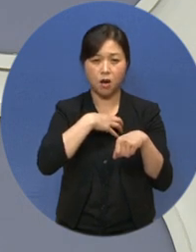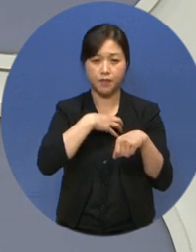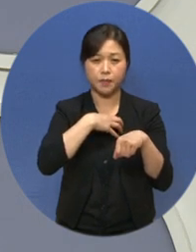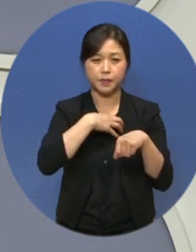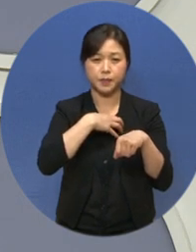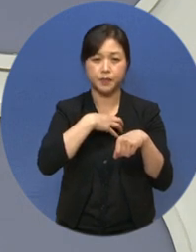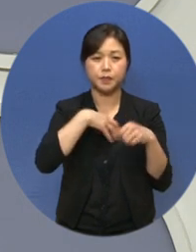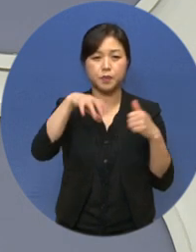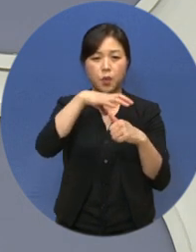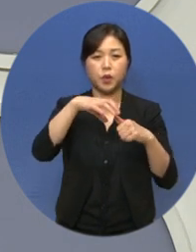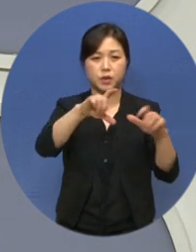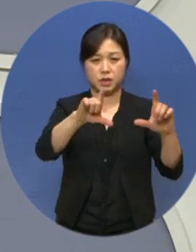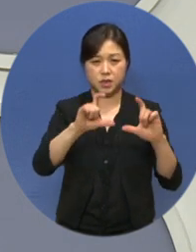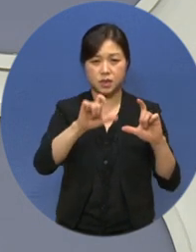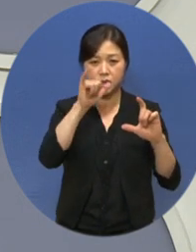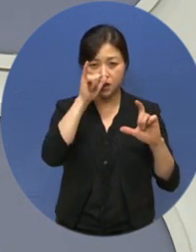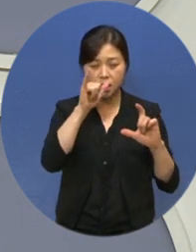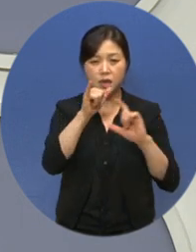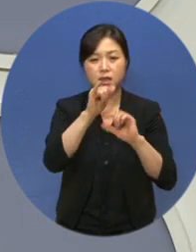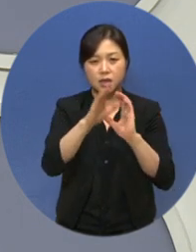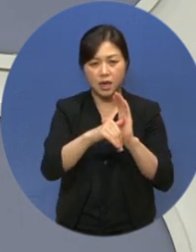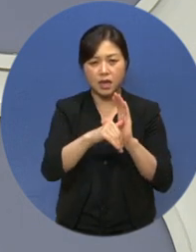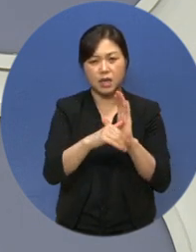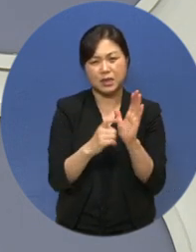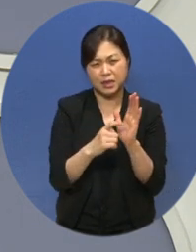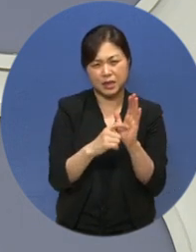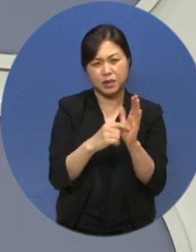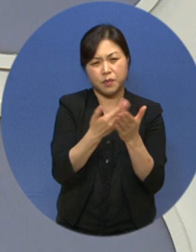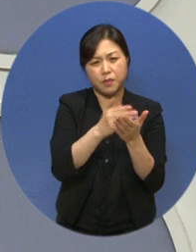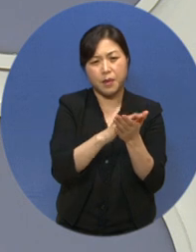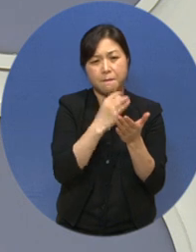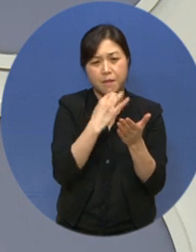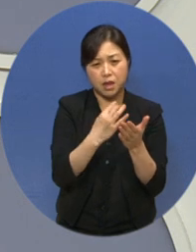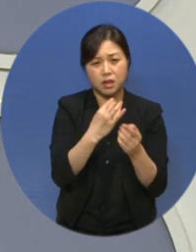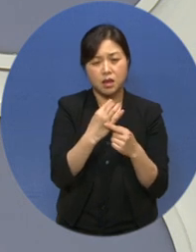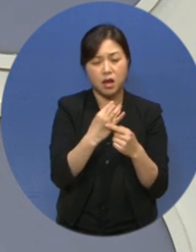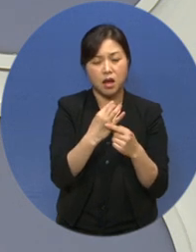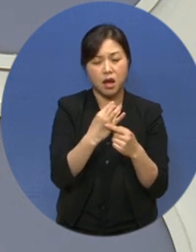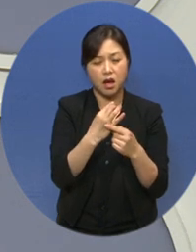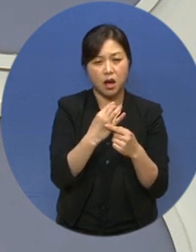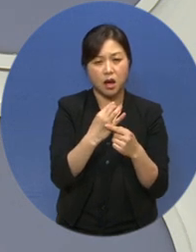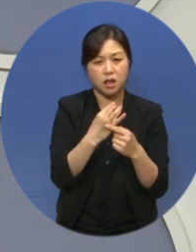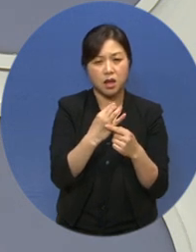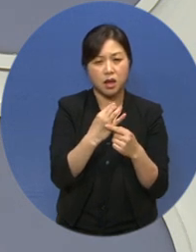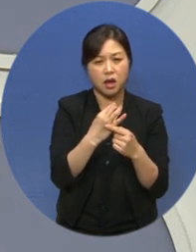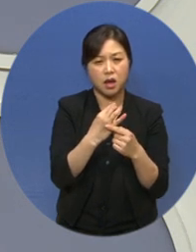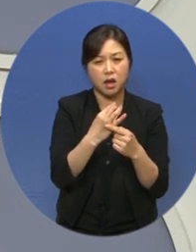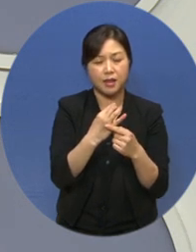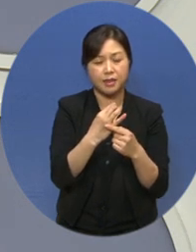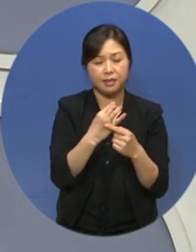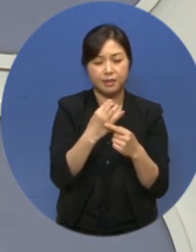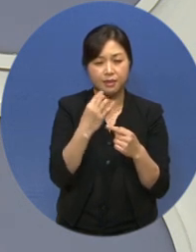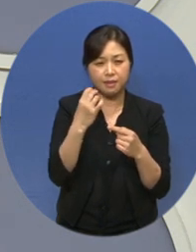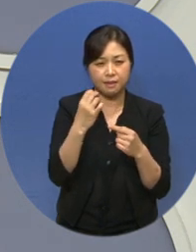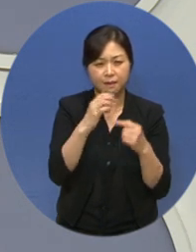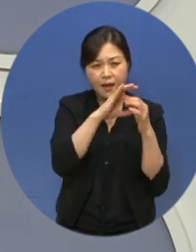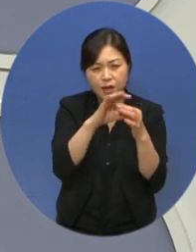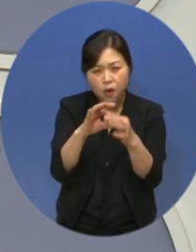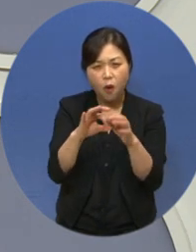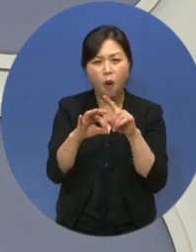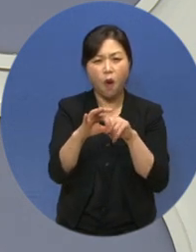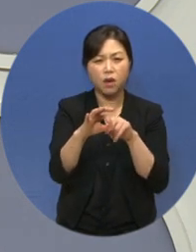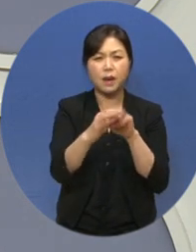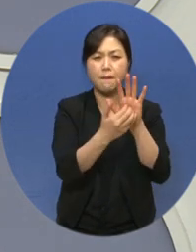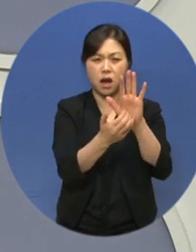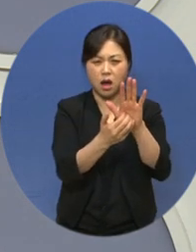를 했지만 것 복구의 그 그쳤습니다 한국 북구 라는 거죠 이게 이번에 다시 또 제발 무너지고 범람원 했죠